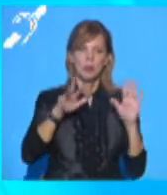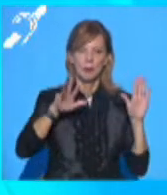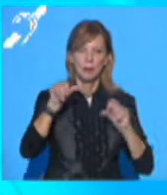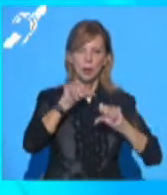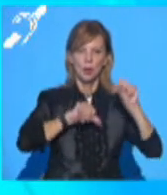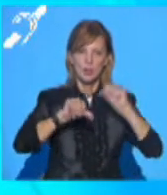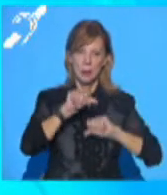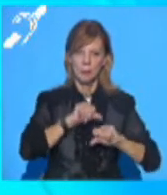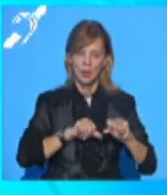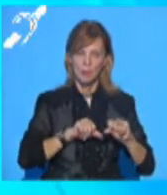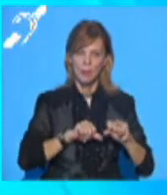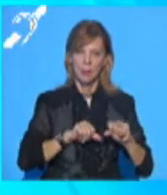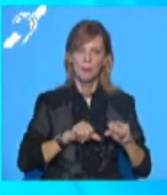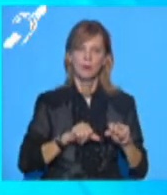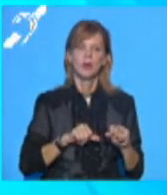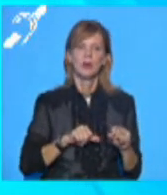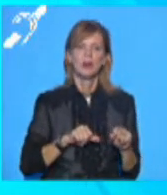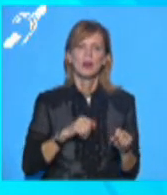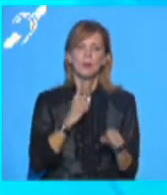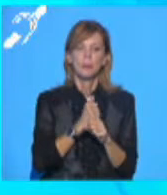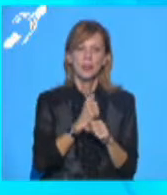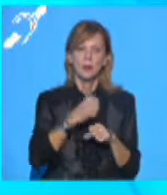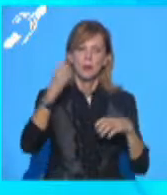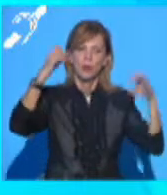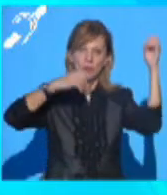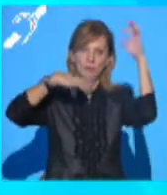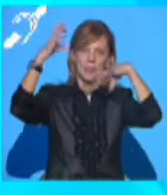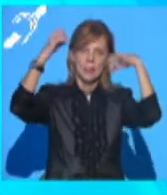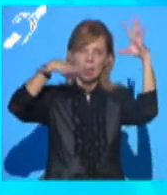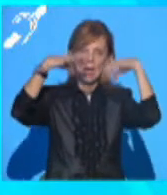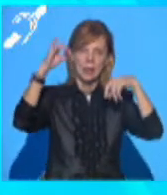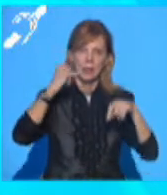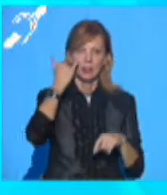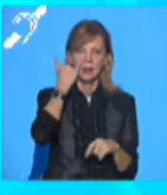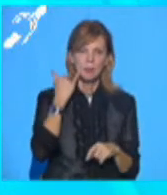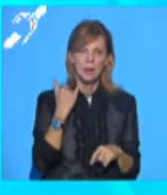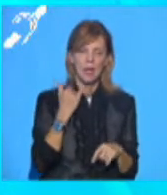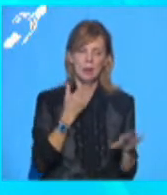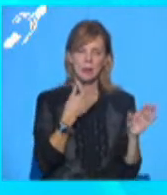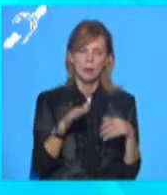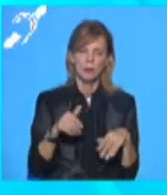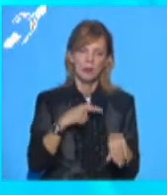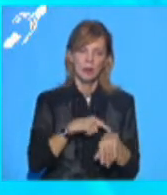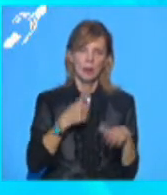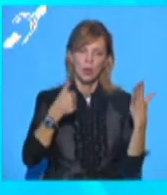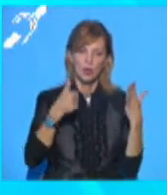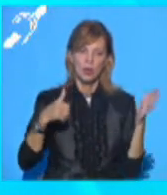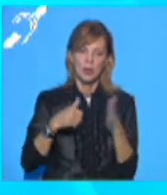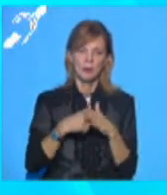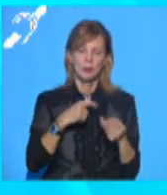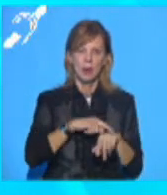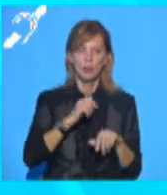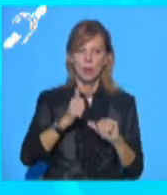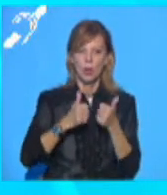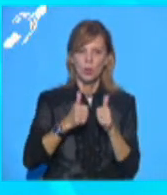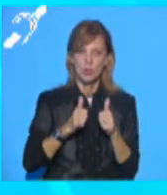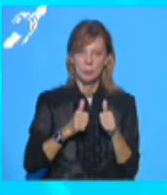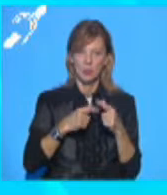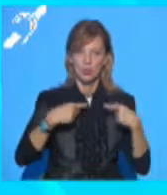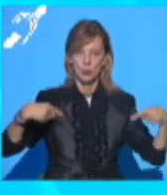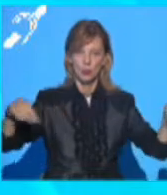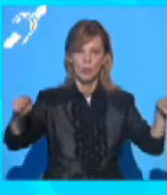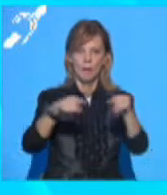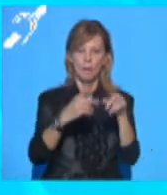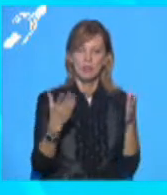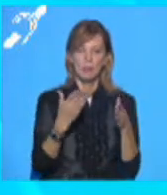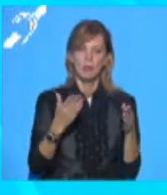septembrie. Intervenția celor de la salubritate se va face prin pulverizare aeriană dimineața, în intervalul orar 6-11.